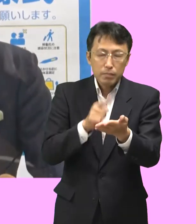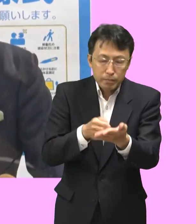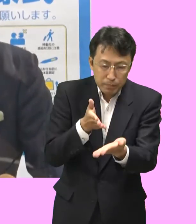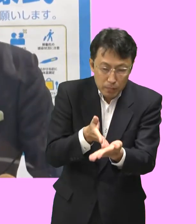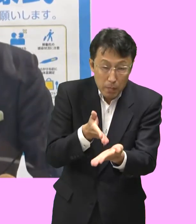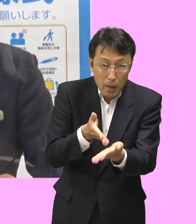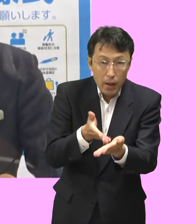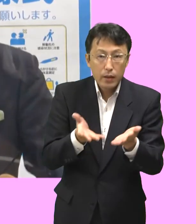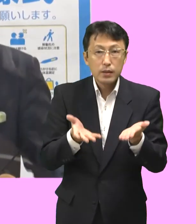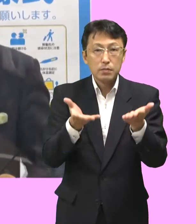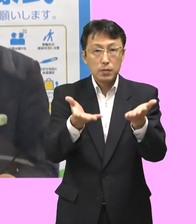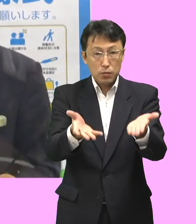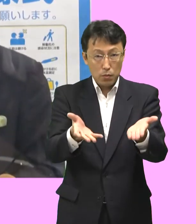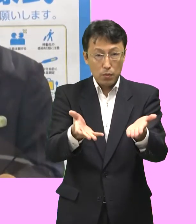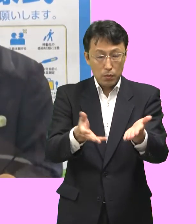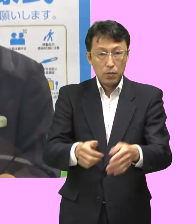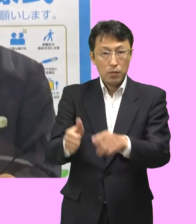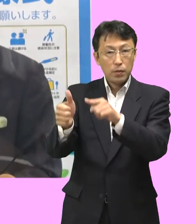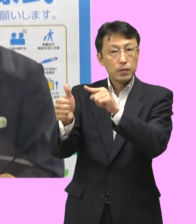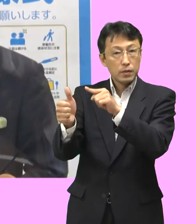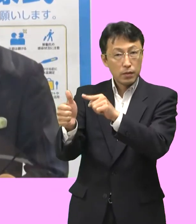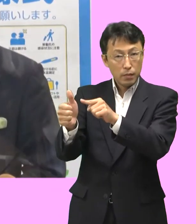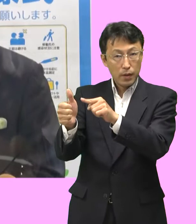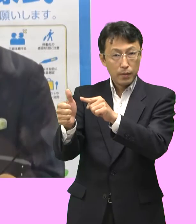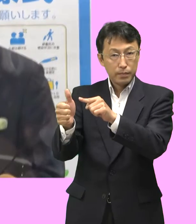と、31例目の方はですね、